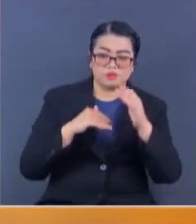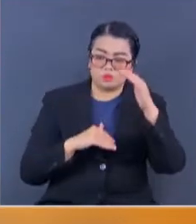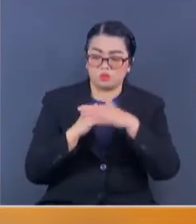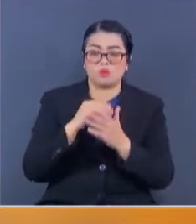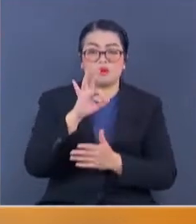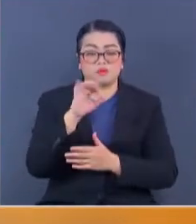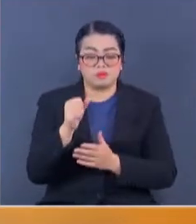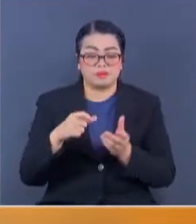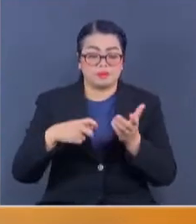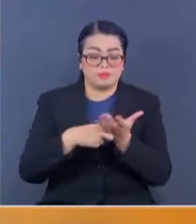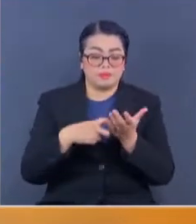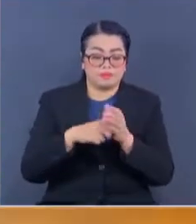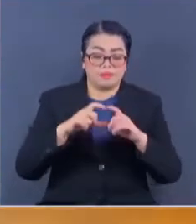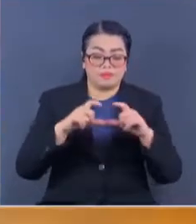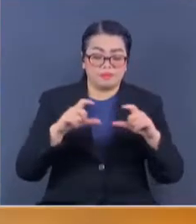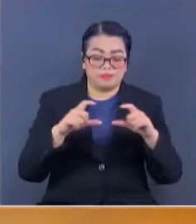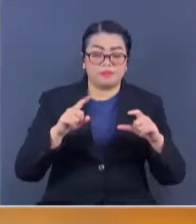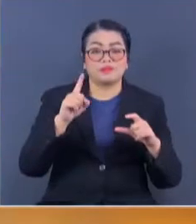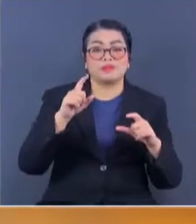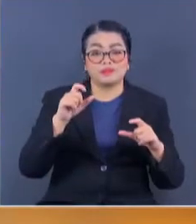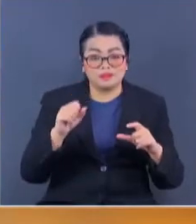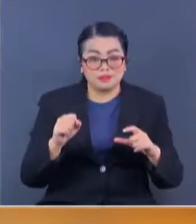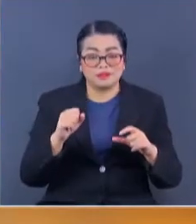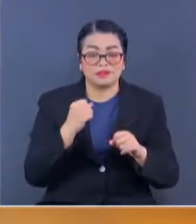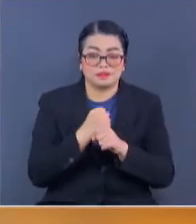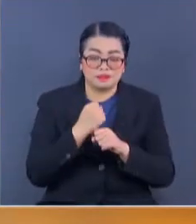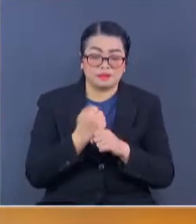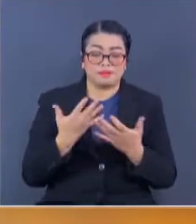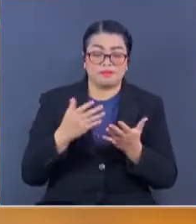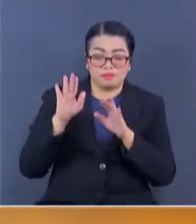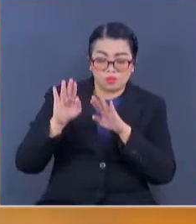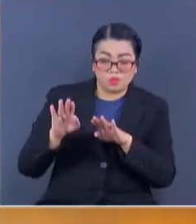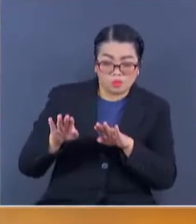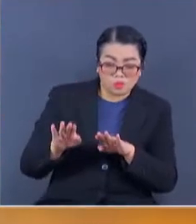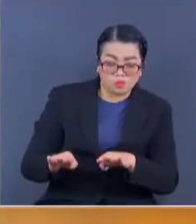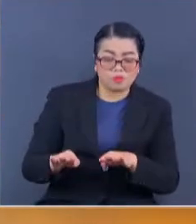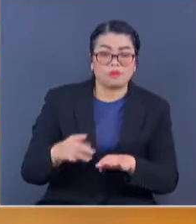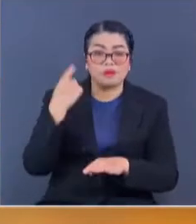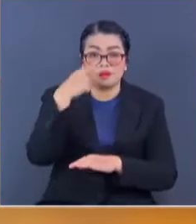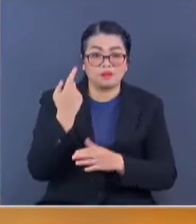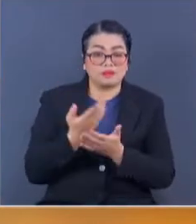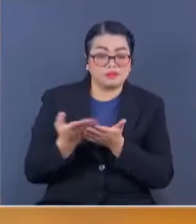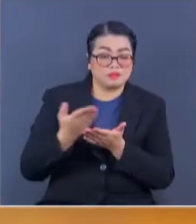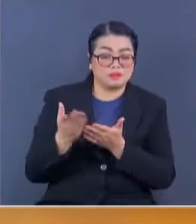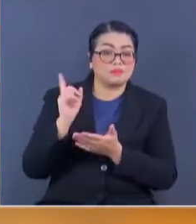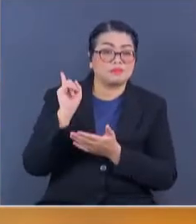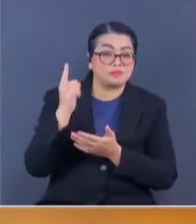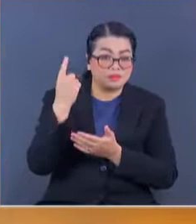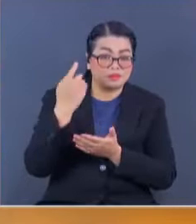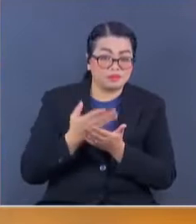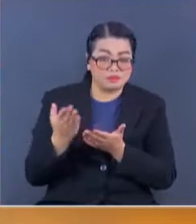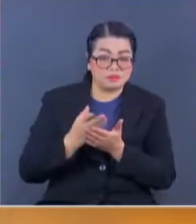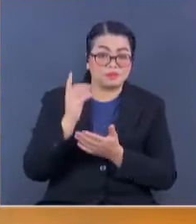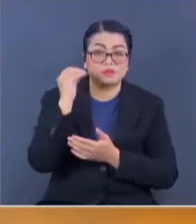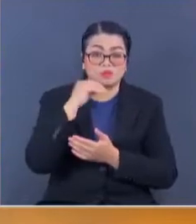ร้อมกับบัตรกำนันมูลค่าสูงสุด 100,000 บาทแล้วยังลดแล้วลดอีกครับสำหรับลูกค้าที่ซื้อทรัพย์ราคาพิเศษทุ